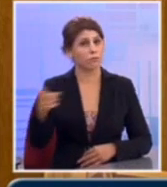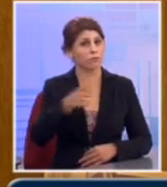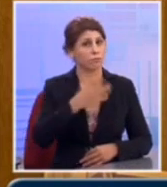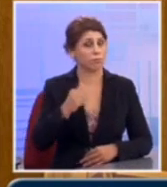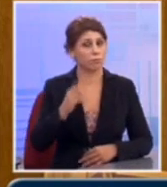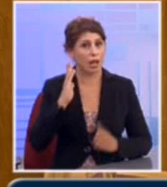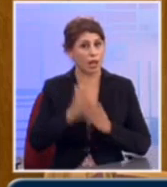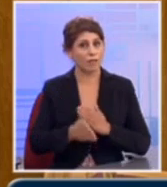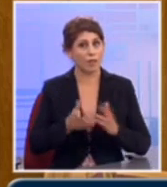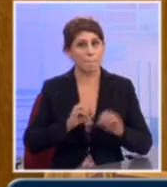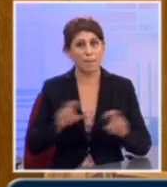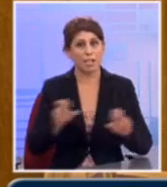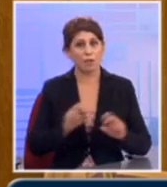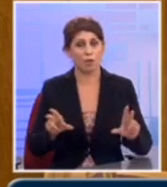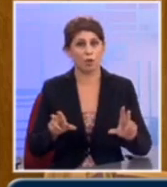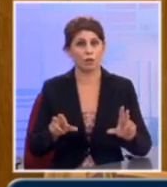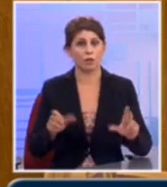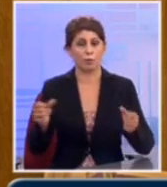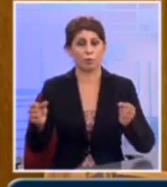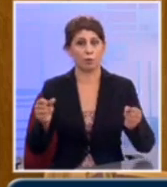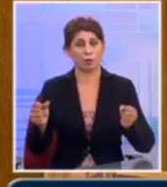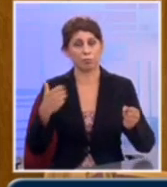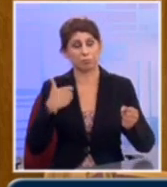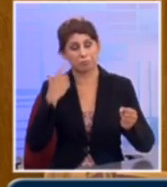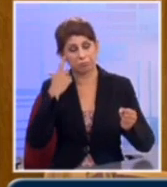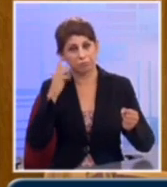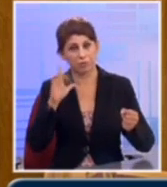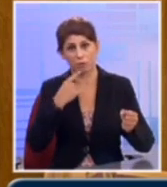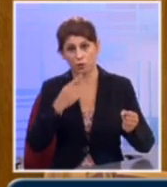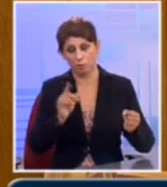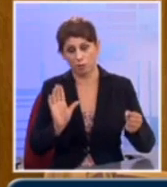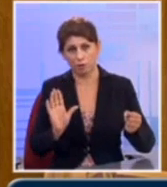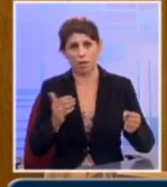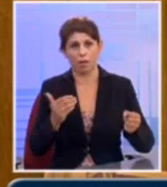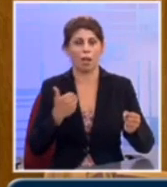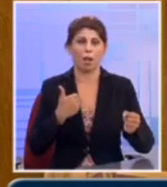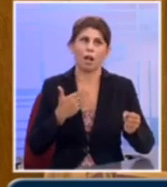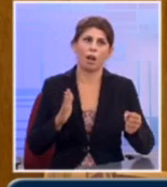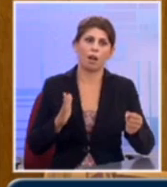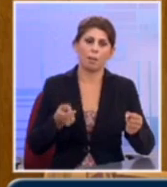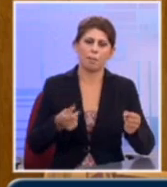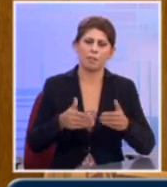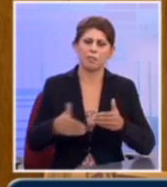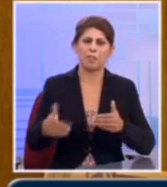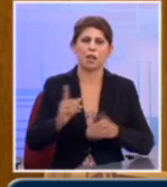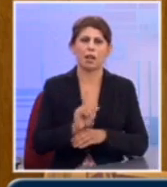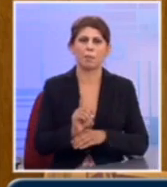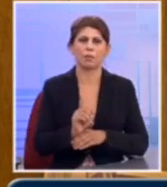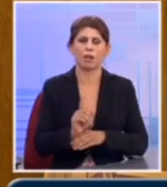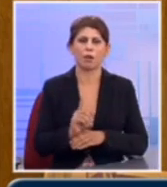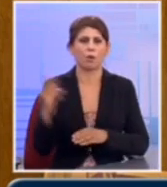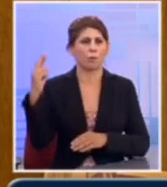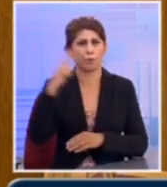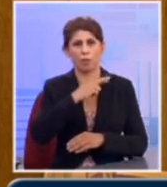κατευθείαν πληροφόρηση από το πιλοτήριο όπως λέχθηκε αλλά μέσα σε λίγα λεπτά ο